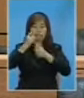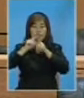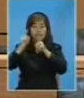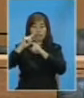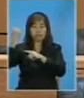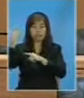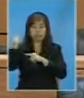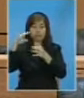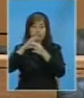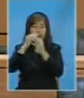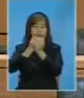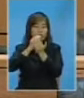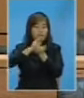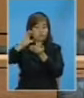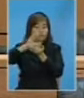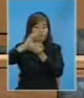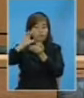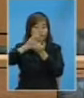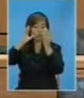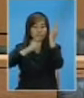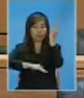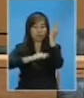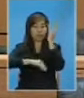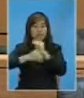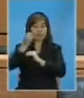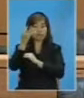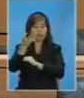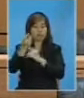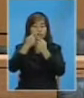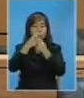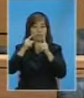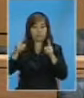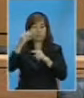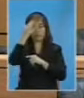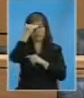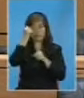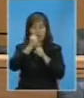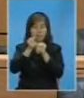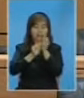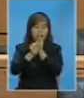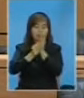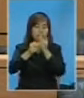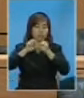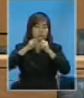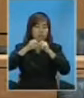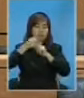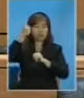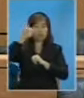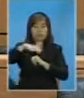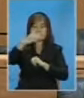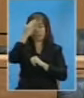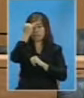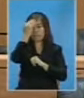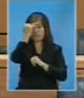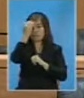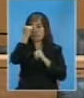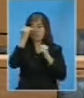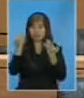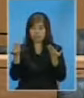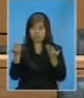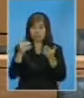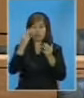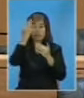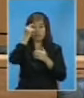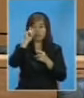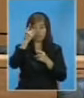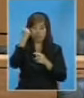บประมาณในจังหวัดชายแดนภาคใต้มากแล้วทำไมไม่สามารถแก้ไขปัญหาจังหวัดชายแดนภาคใต้ได้ทำไมการก่อเห